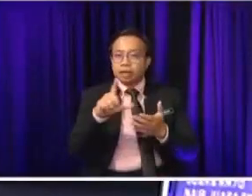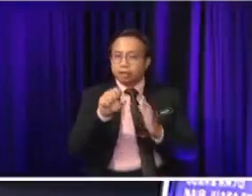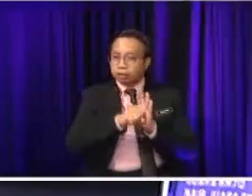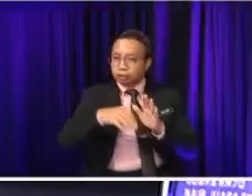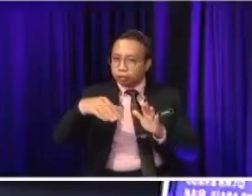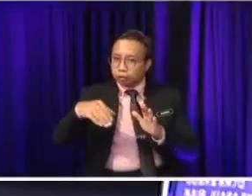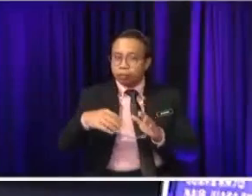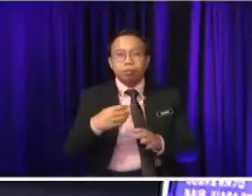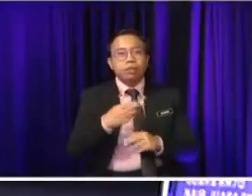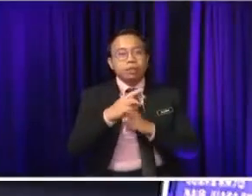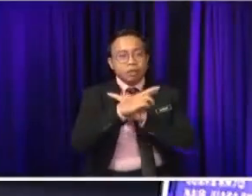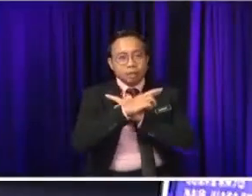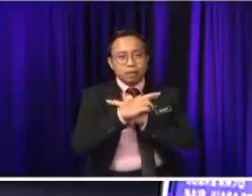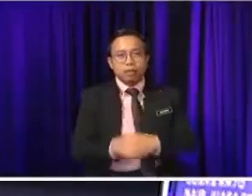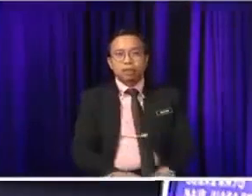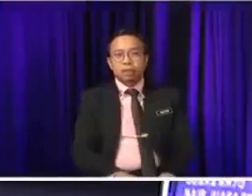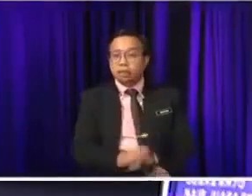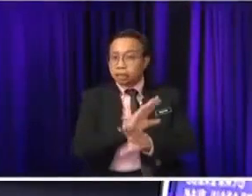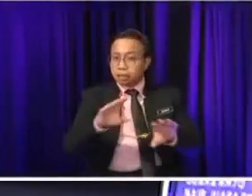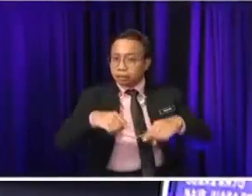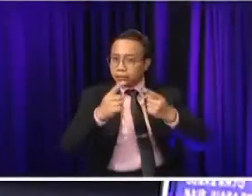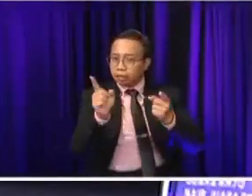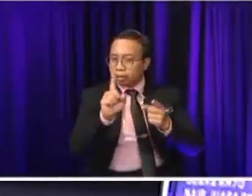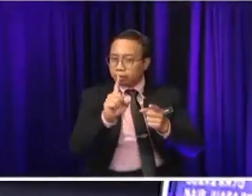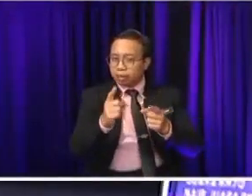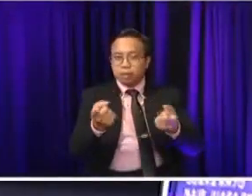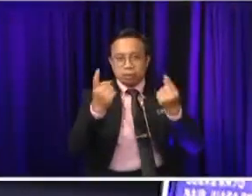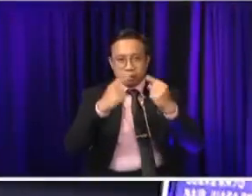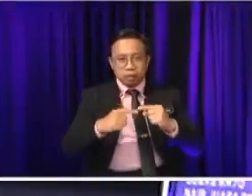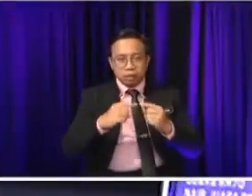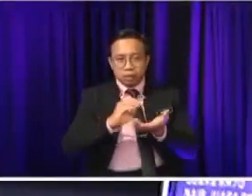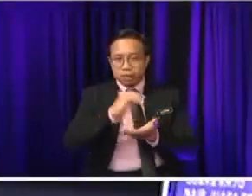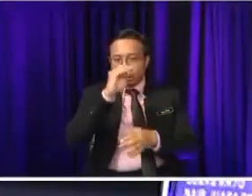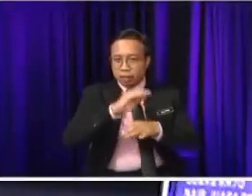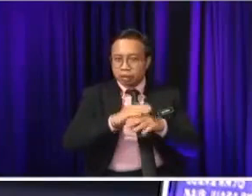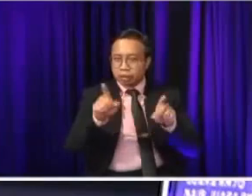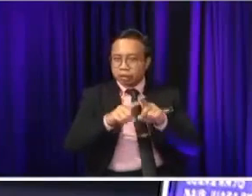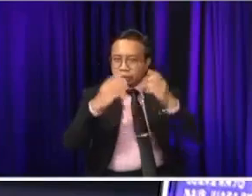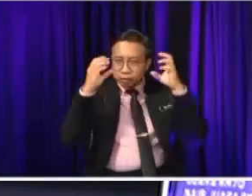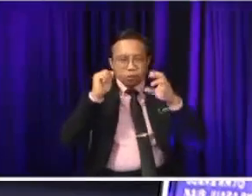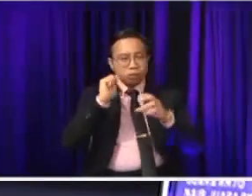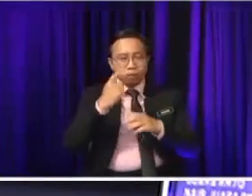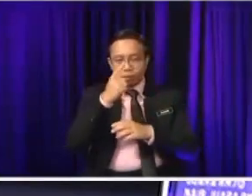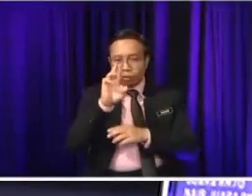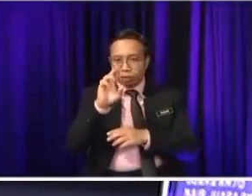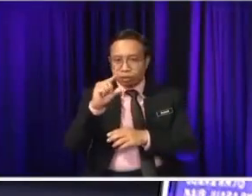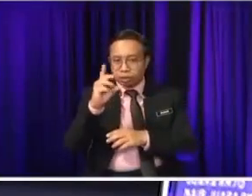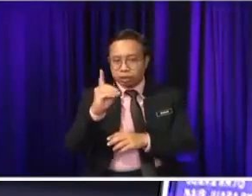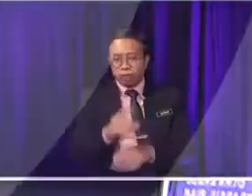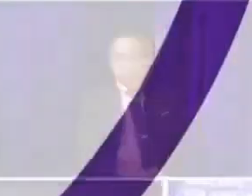akan melihat Sebentar jadi jangan kemana-mana kembali lagi ke slot Menengah Atas bisa mencegah Azi untuk